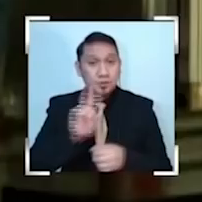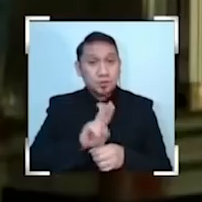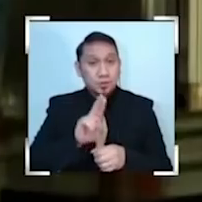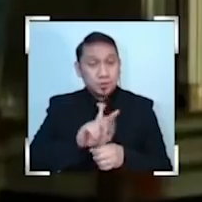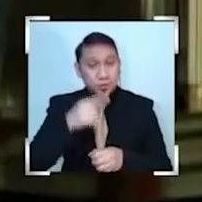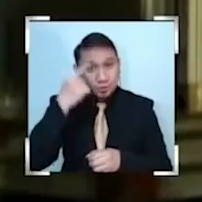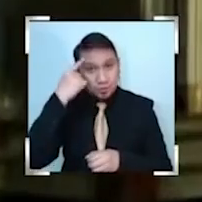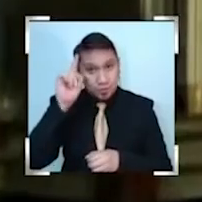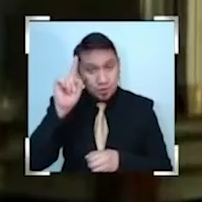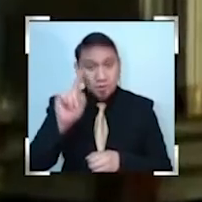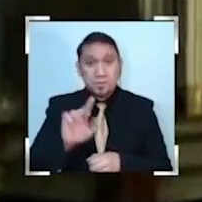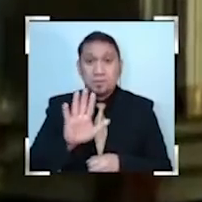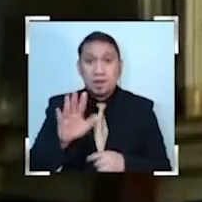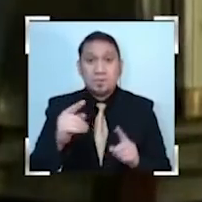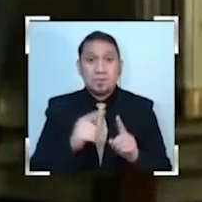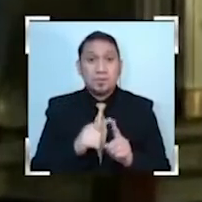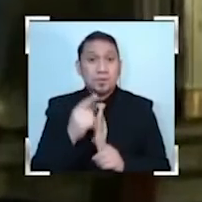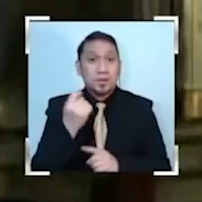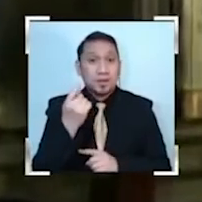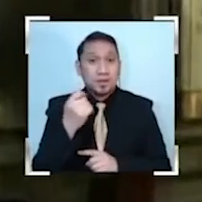old.